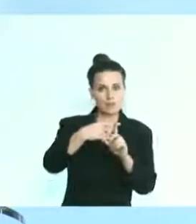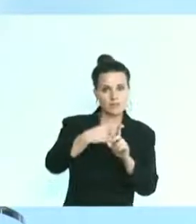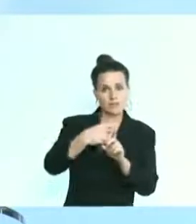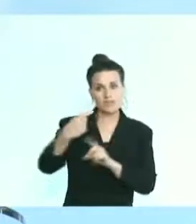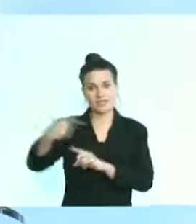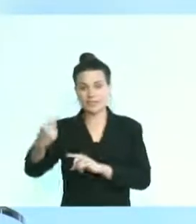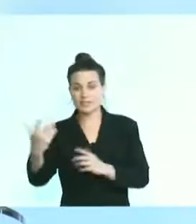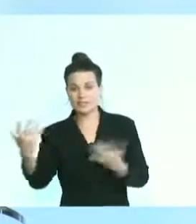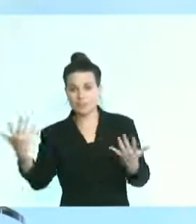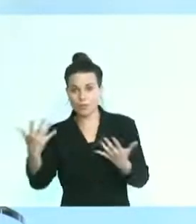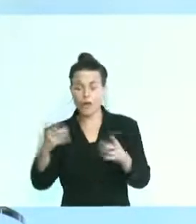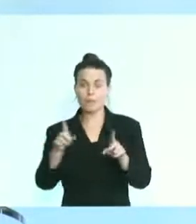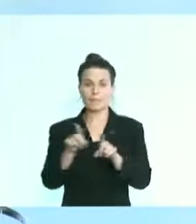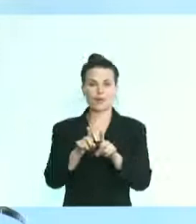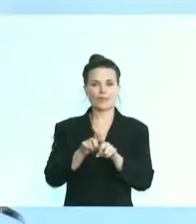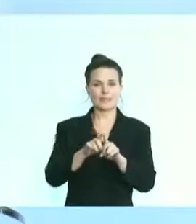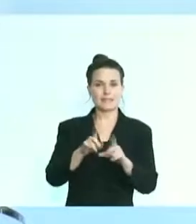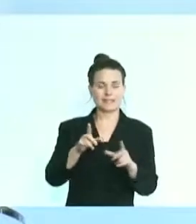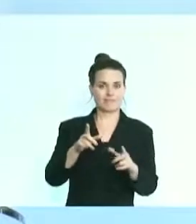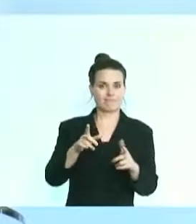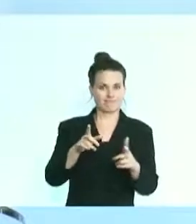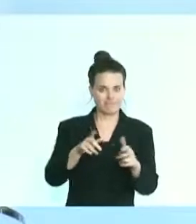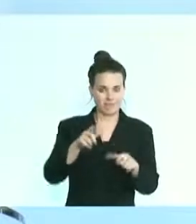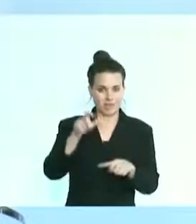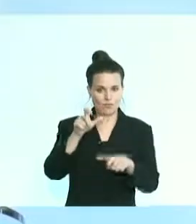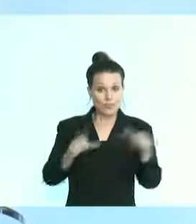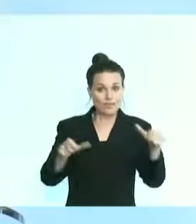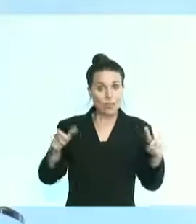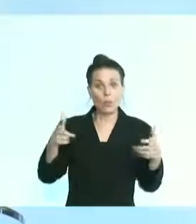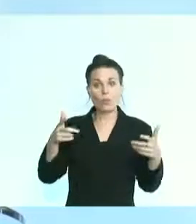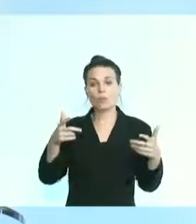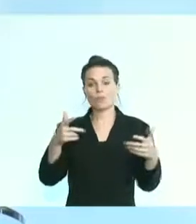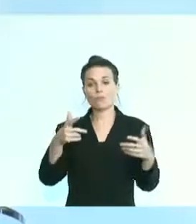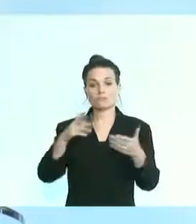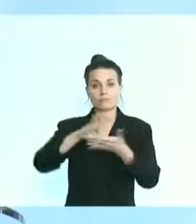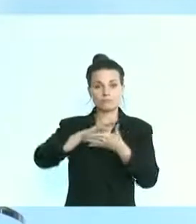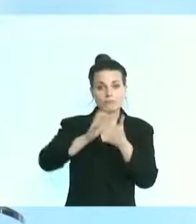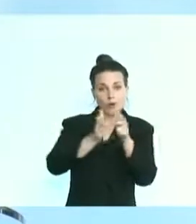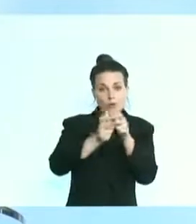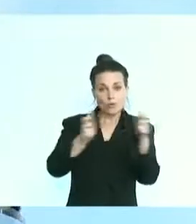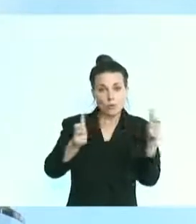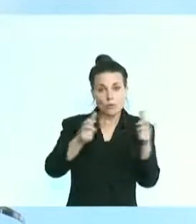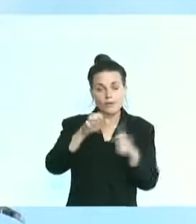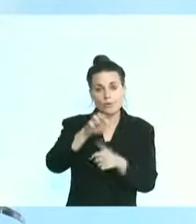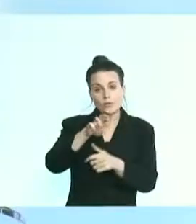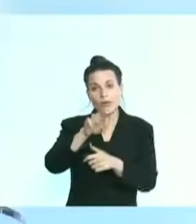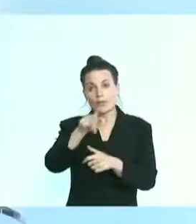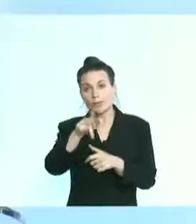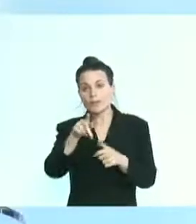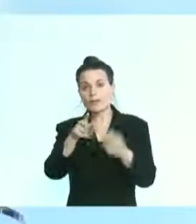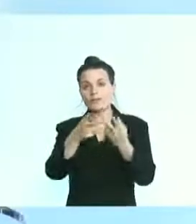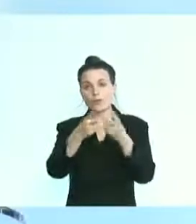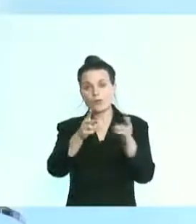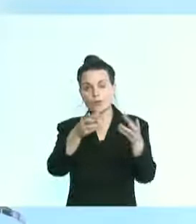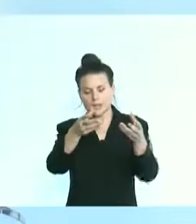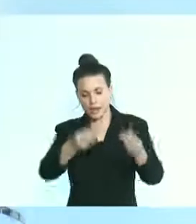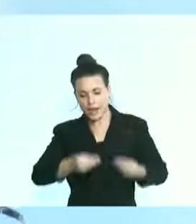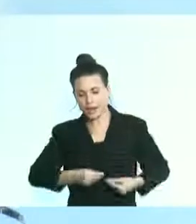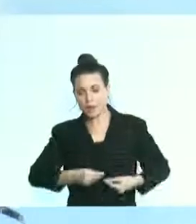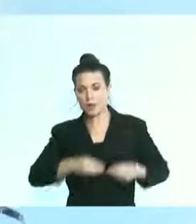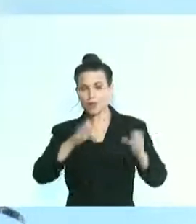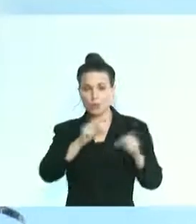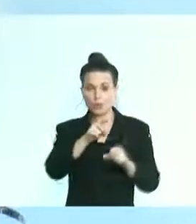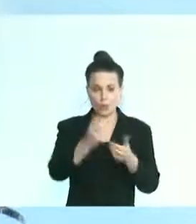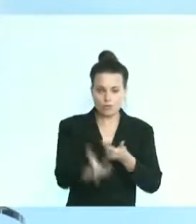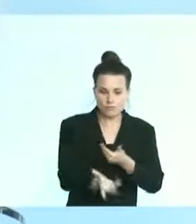j'en suis plutôt certaine, de l'ensemble des acteurs, que ce soit les entreprises qui accueillent, les ERP, qui accueillent du public, ou